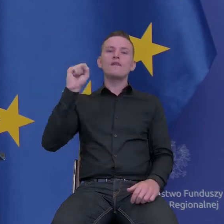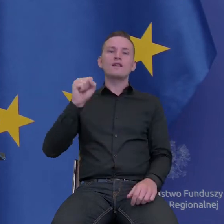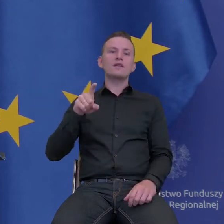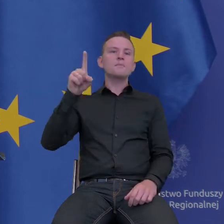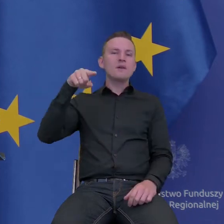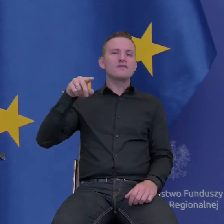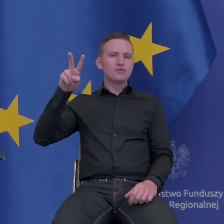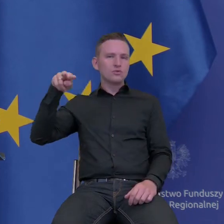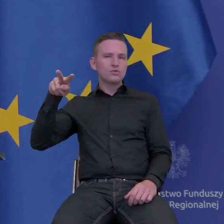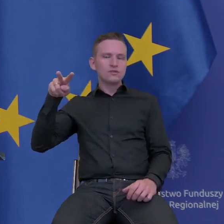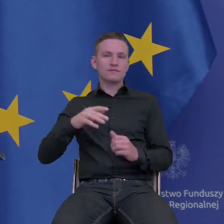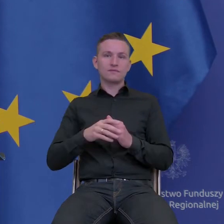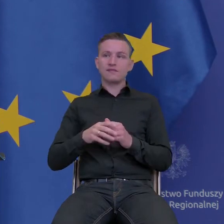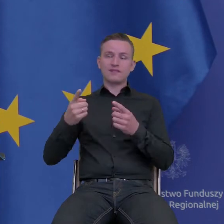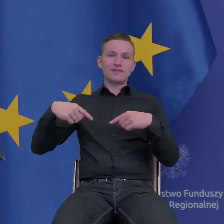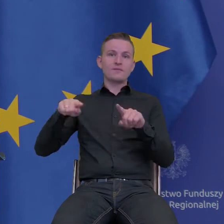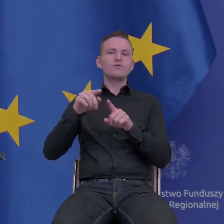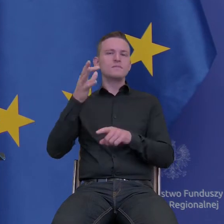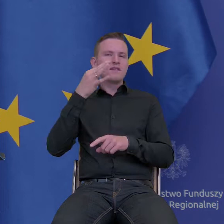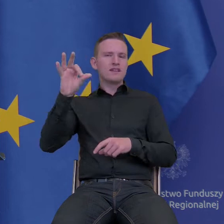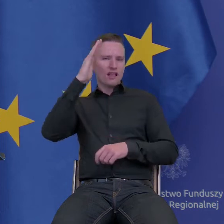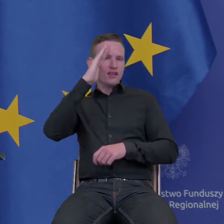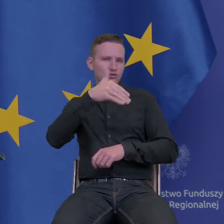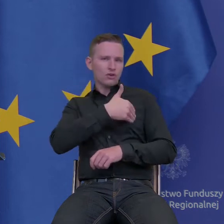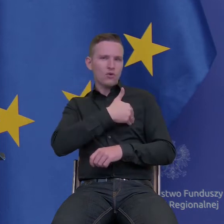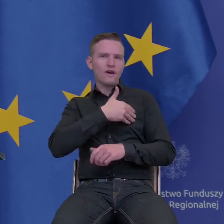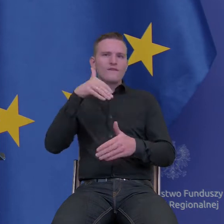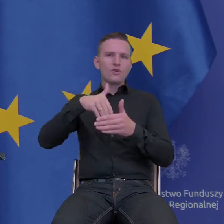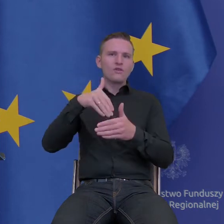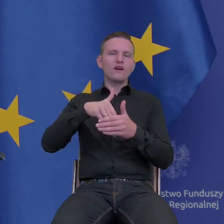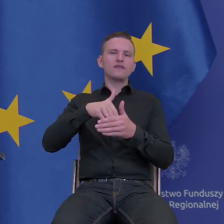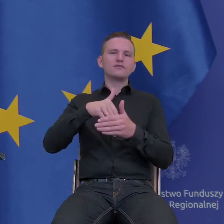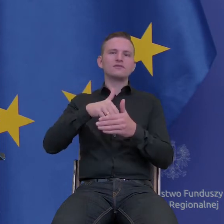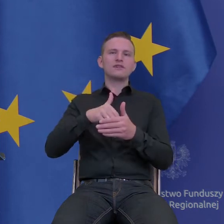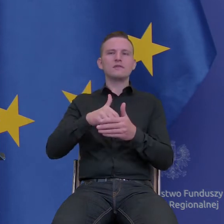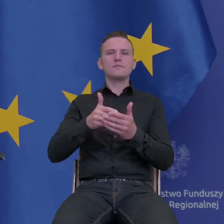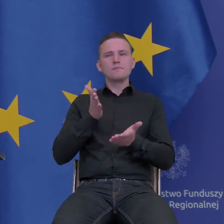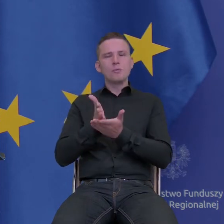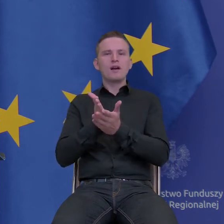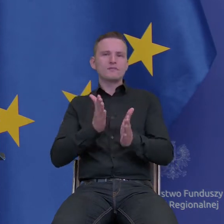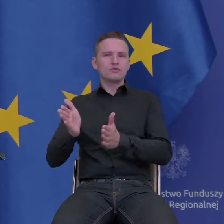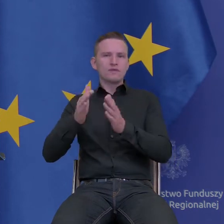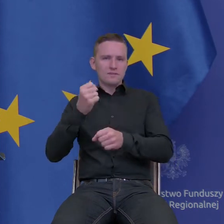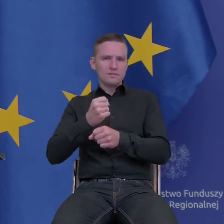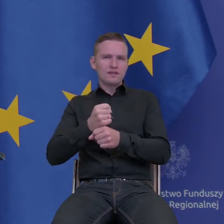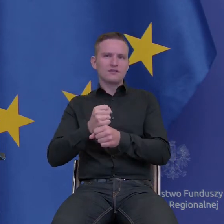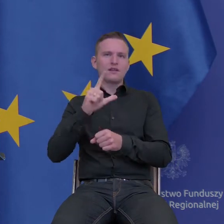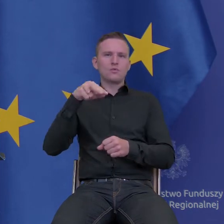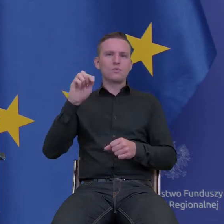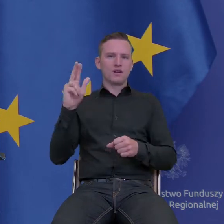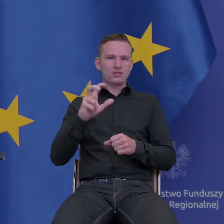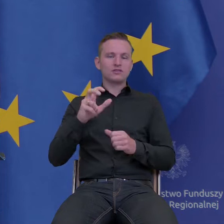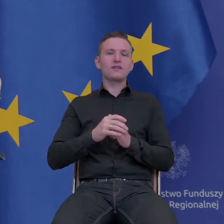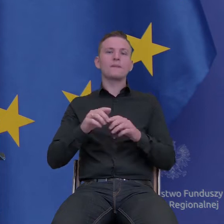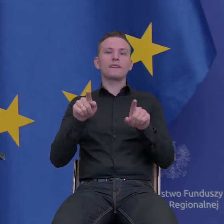z Czuchowa Pieńków. Bardzo się cieszymy, że jesteście dzisiaj z nami. Kolejny nagrodzony zespół połączy się z